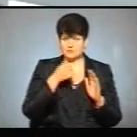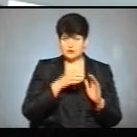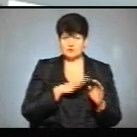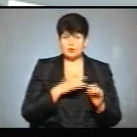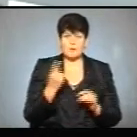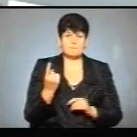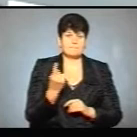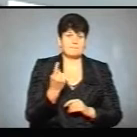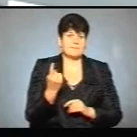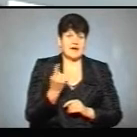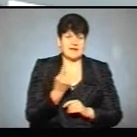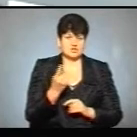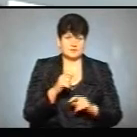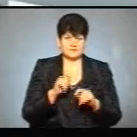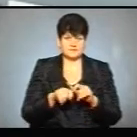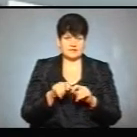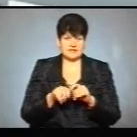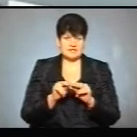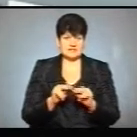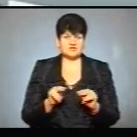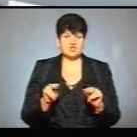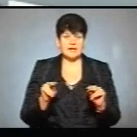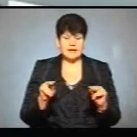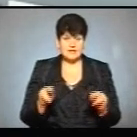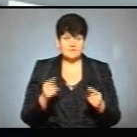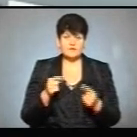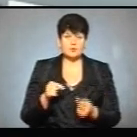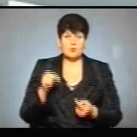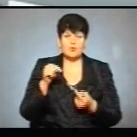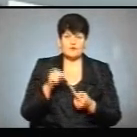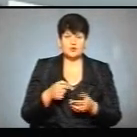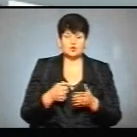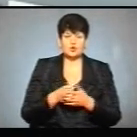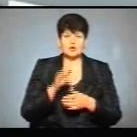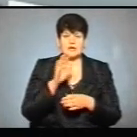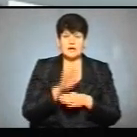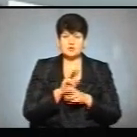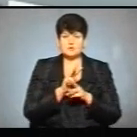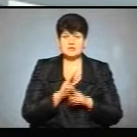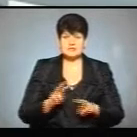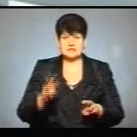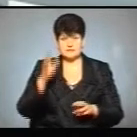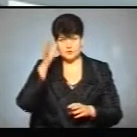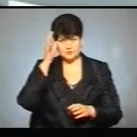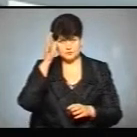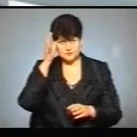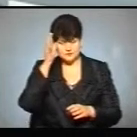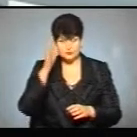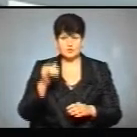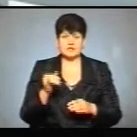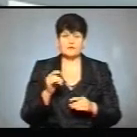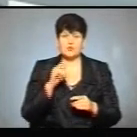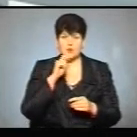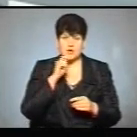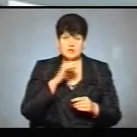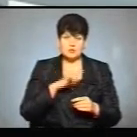така сертифікація вчителів. Відповідно до наказу Міністерства освіти і науки України, в Україні